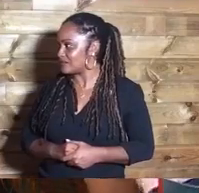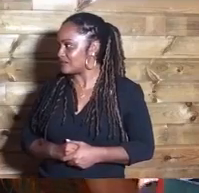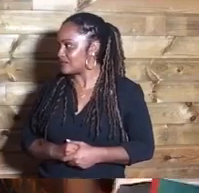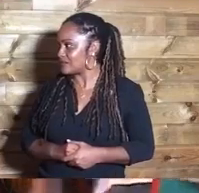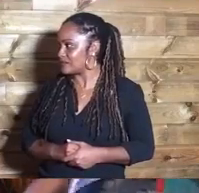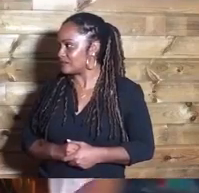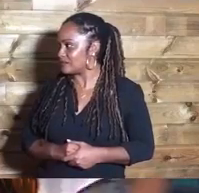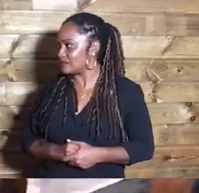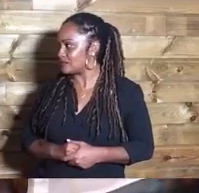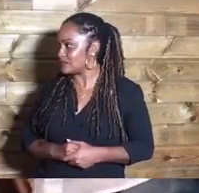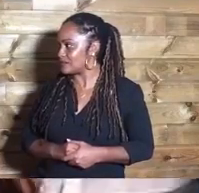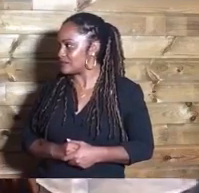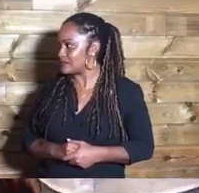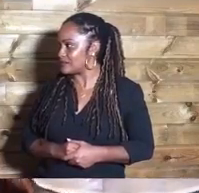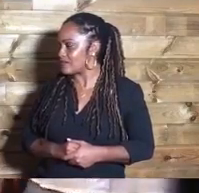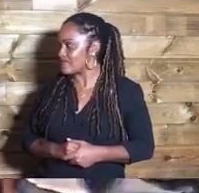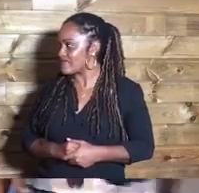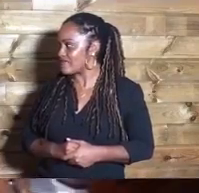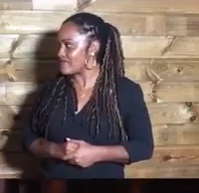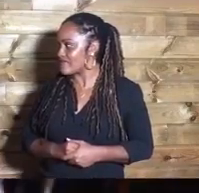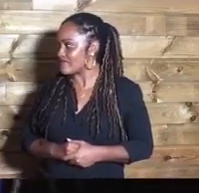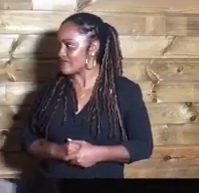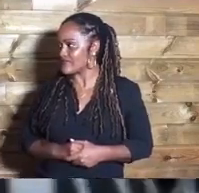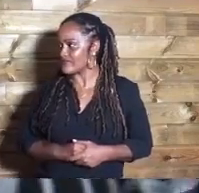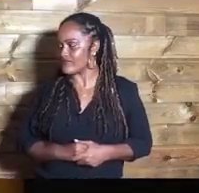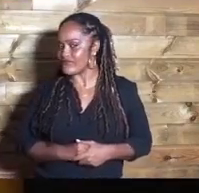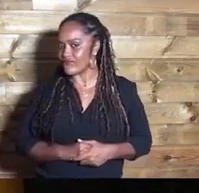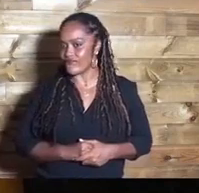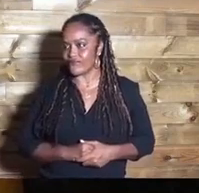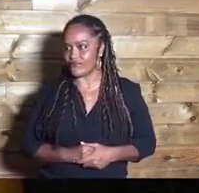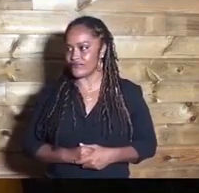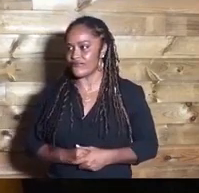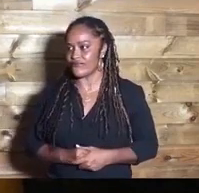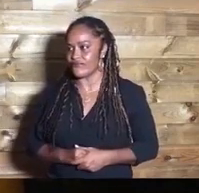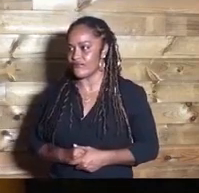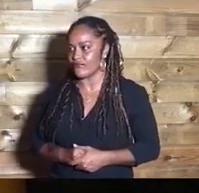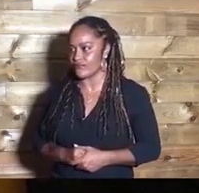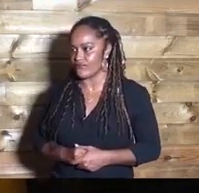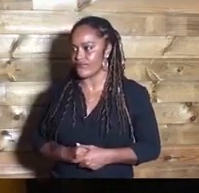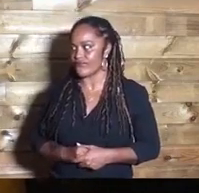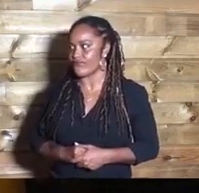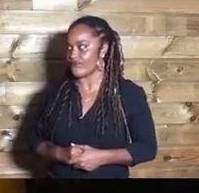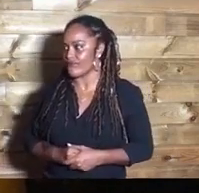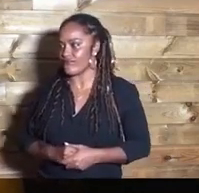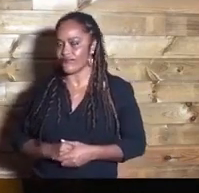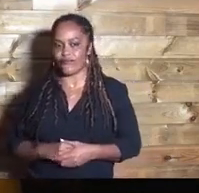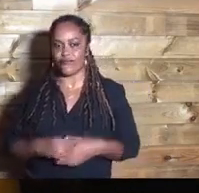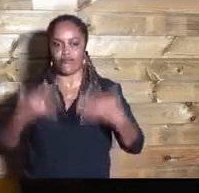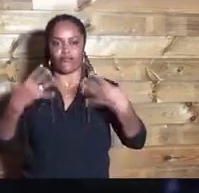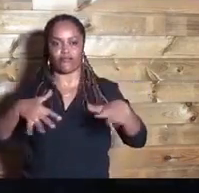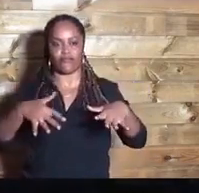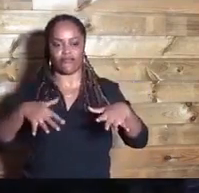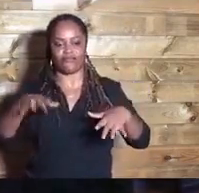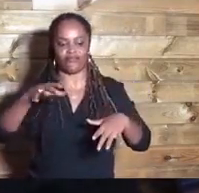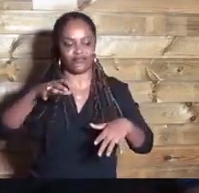ça, premier meeting à l'organisation. Nous les avons montés au papier, si vous perdez paix. Nous ne pouvons pas faire nos meetings comme ça, si chant